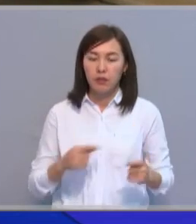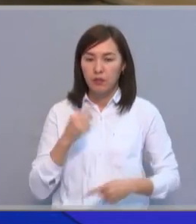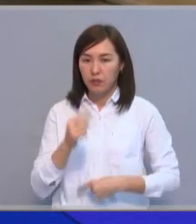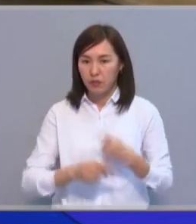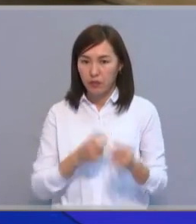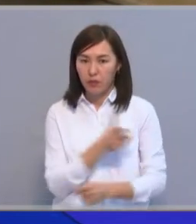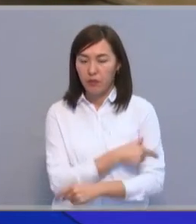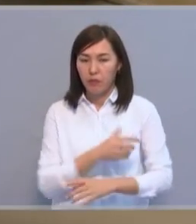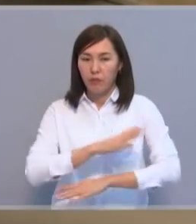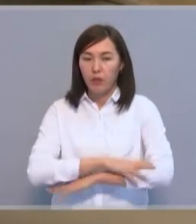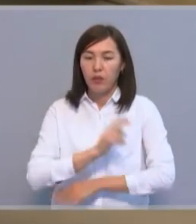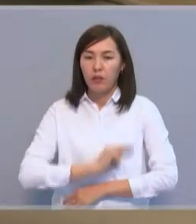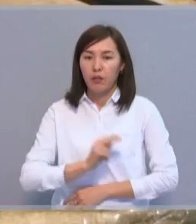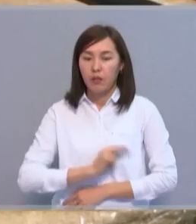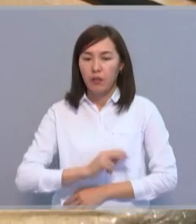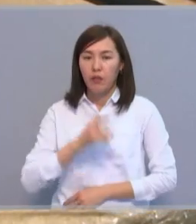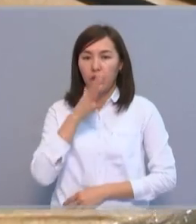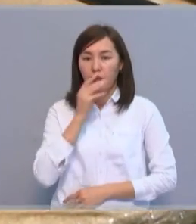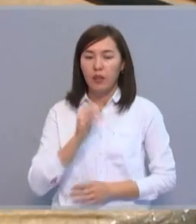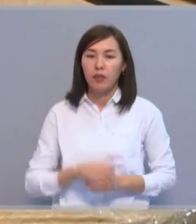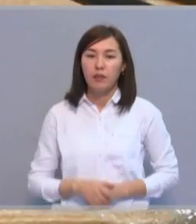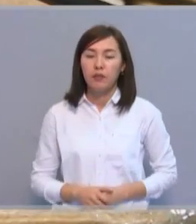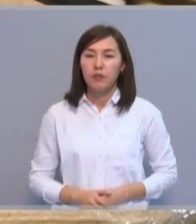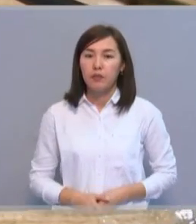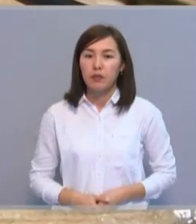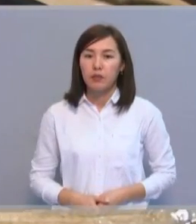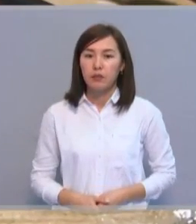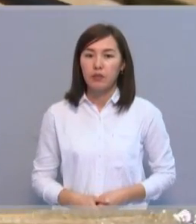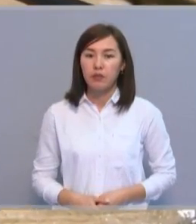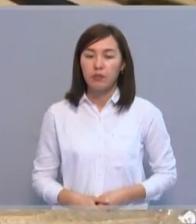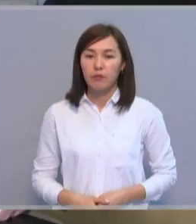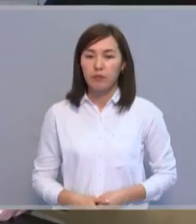очередных дежурных классов для работы в штатном режиме. Маржан Журабай, Бахт Байларов, новости.